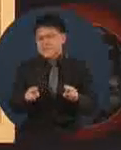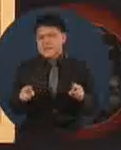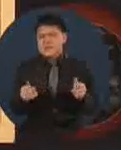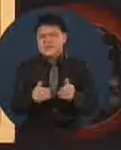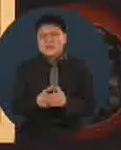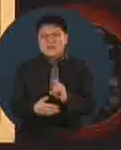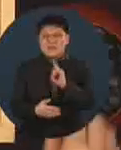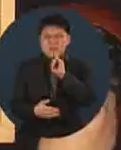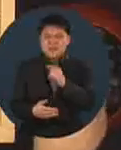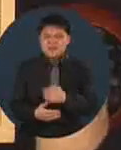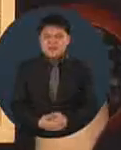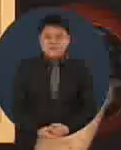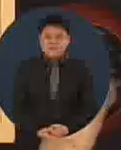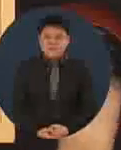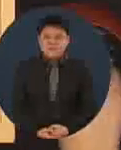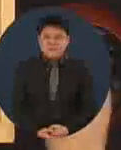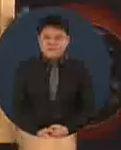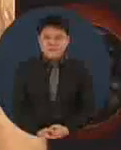나버렸습니다.